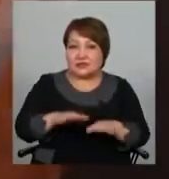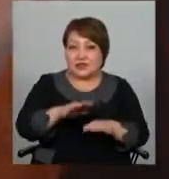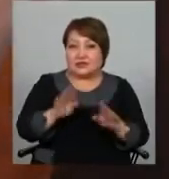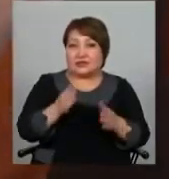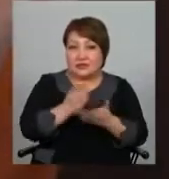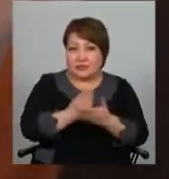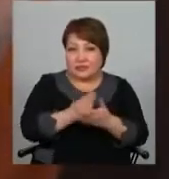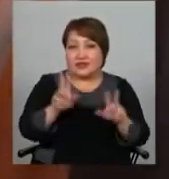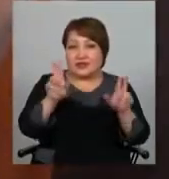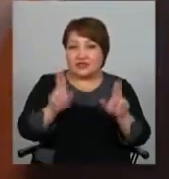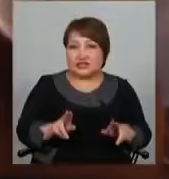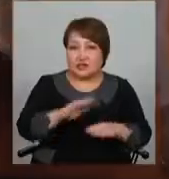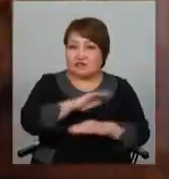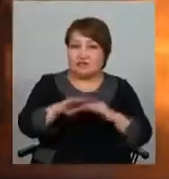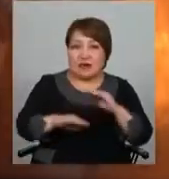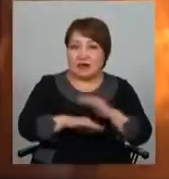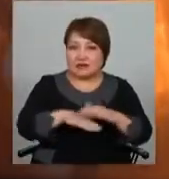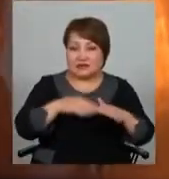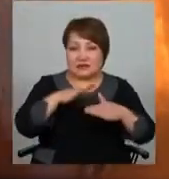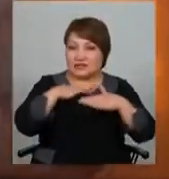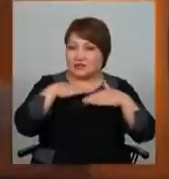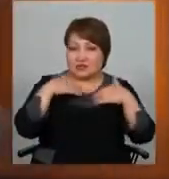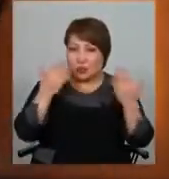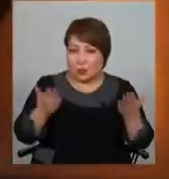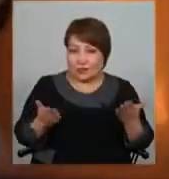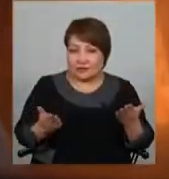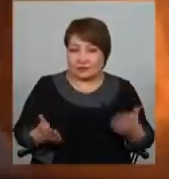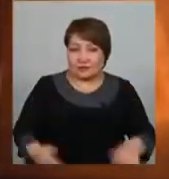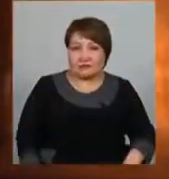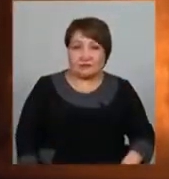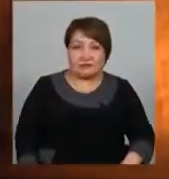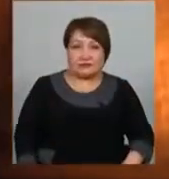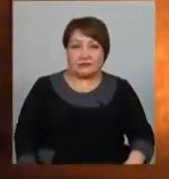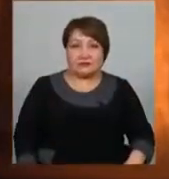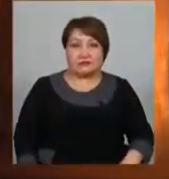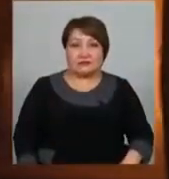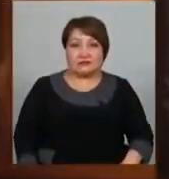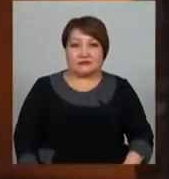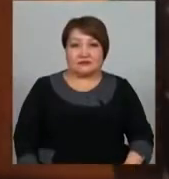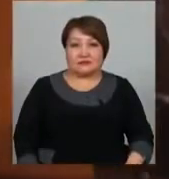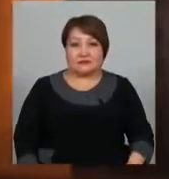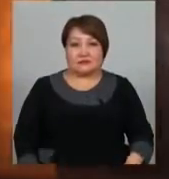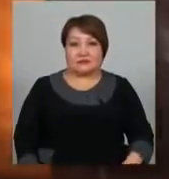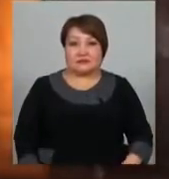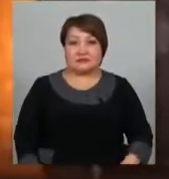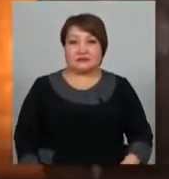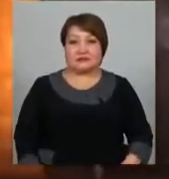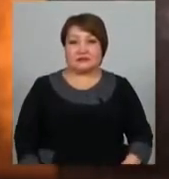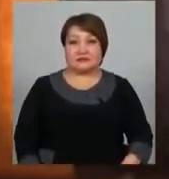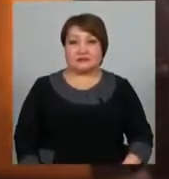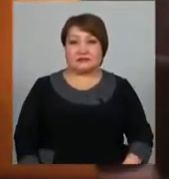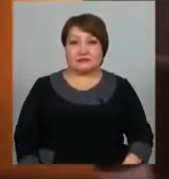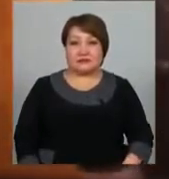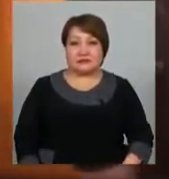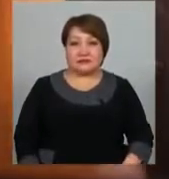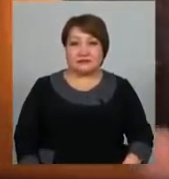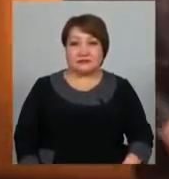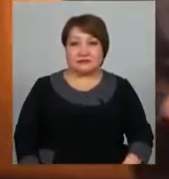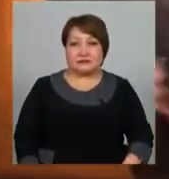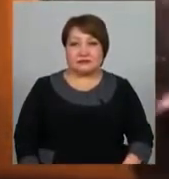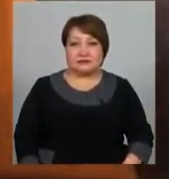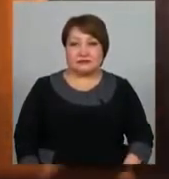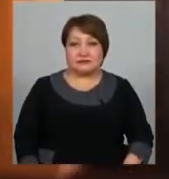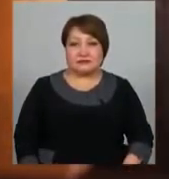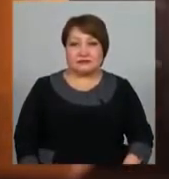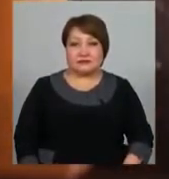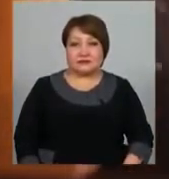шұлғып бағынғысы жоқ. Түсініктеме не үшін жазды? Не деп жазым? Скопление народа. Скопление народа, то,